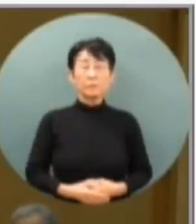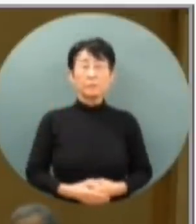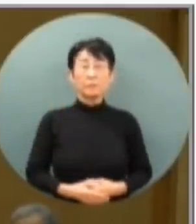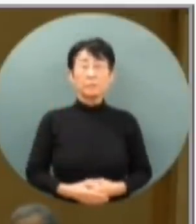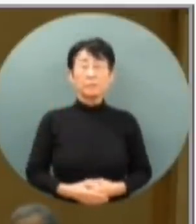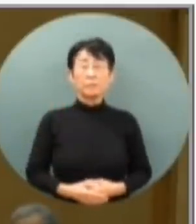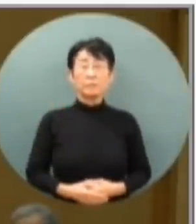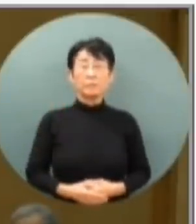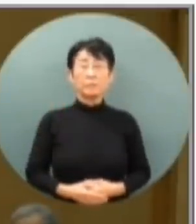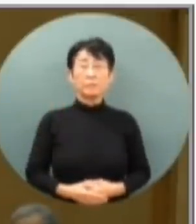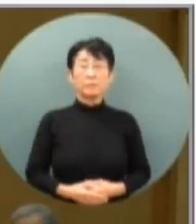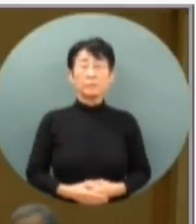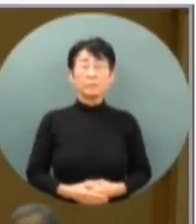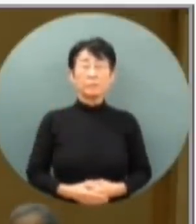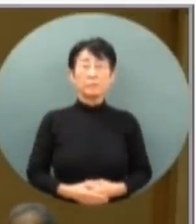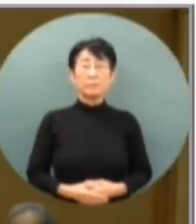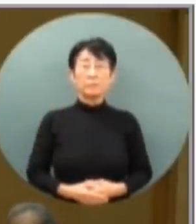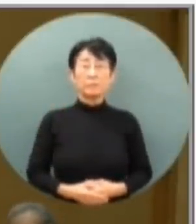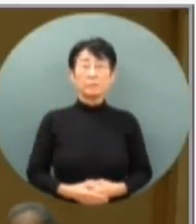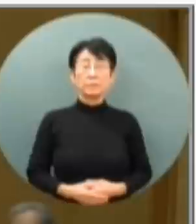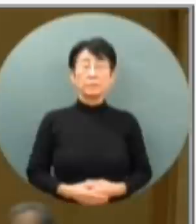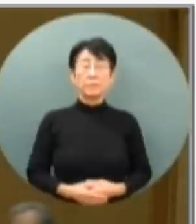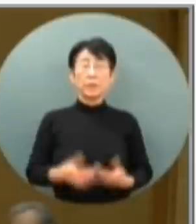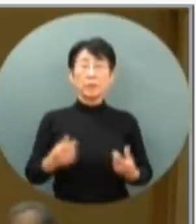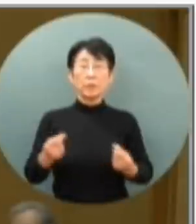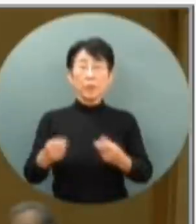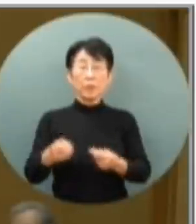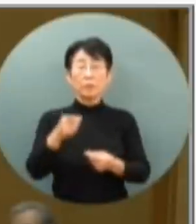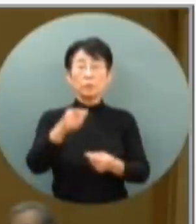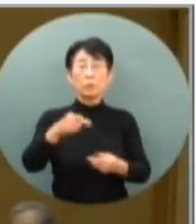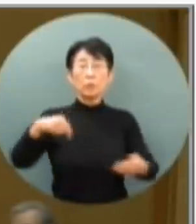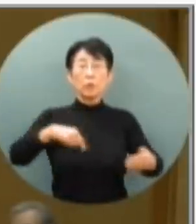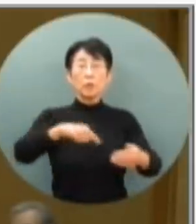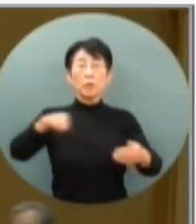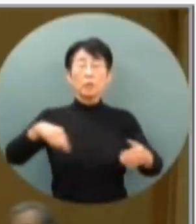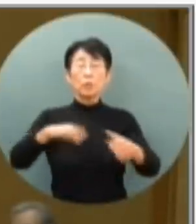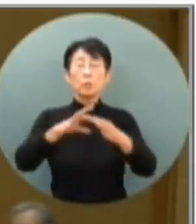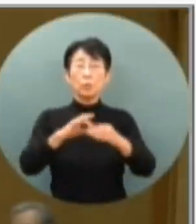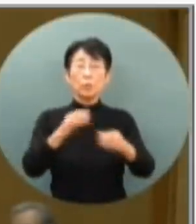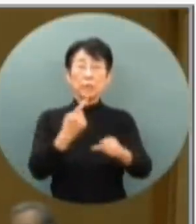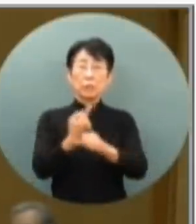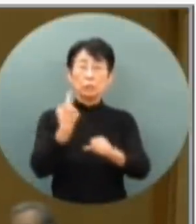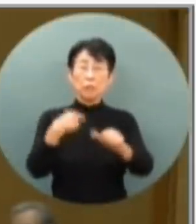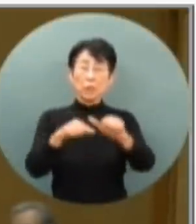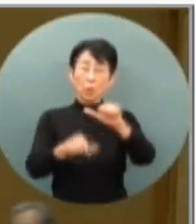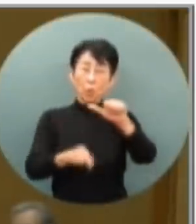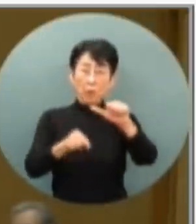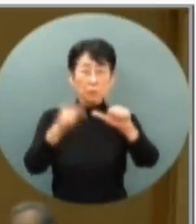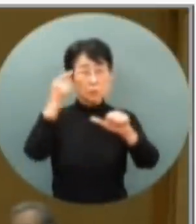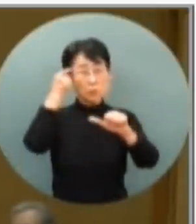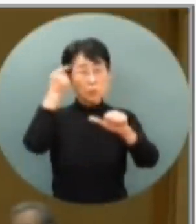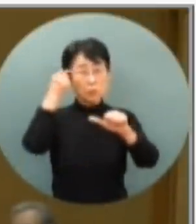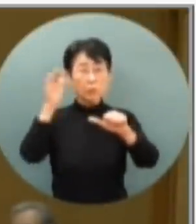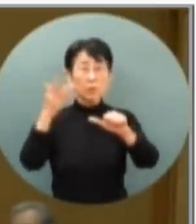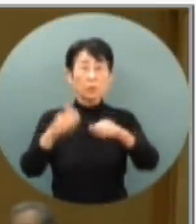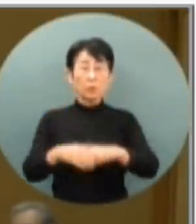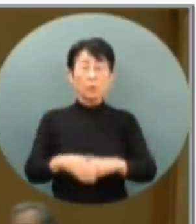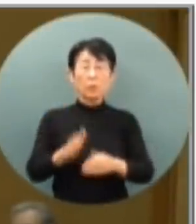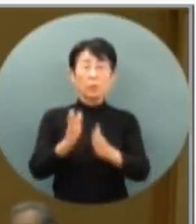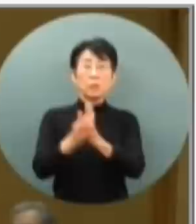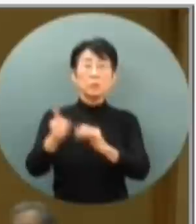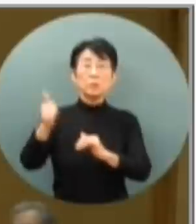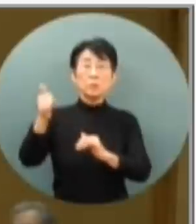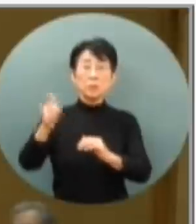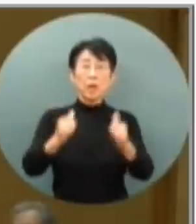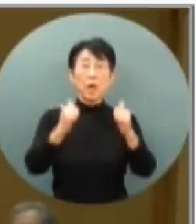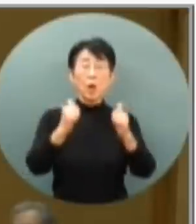やはりそのことを通して、まあ、昨年5月だったでしょうか、知事が、法務省に